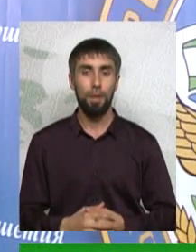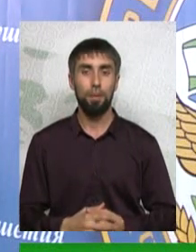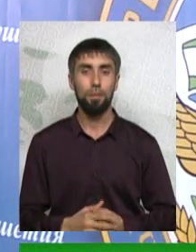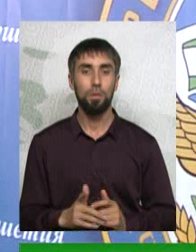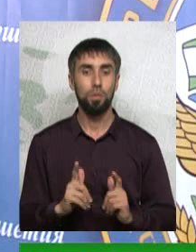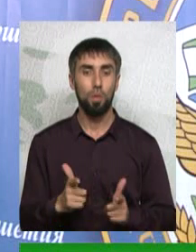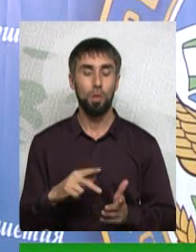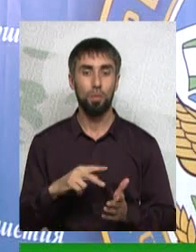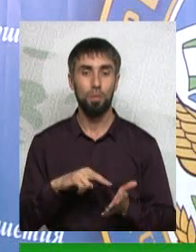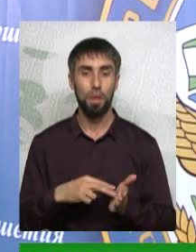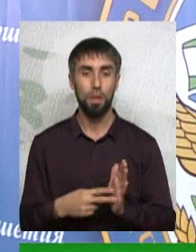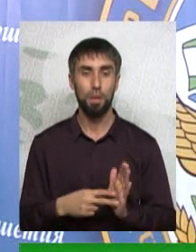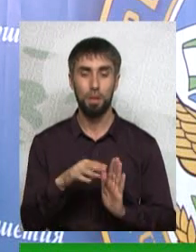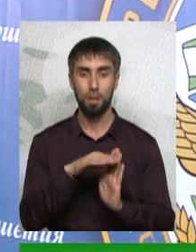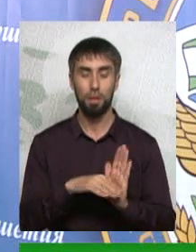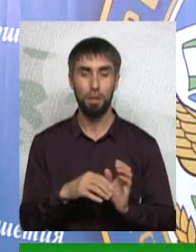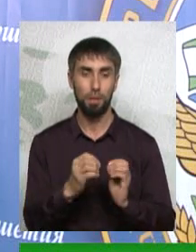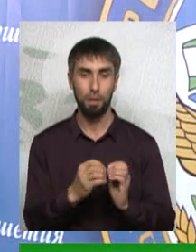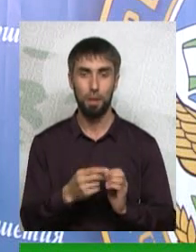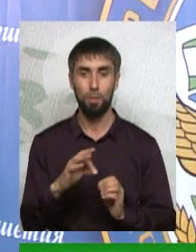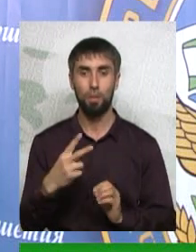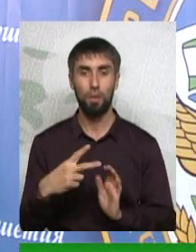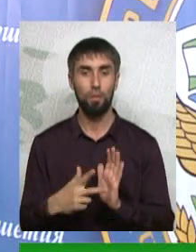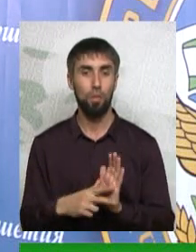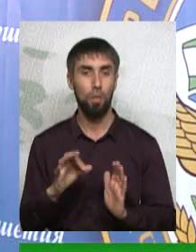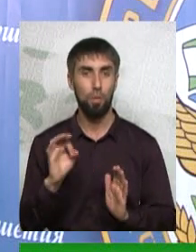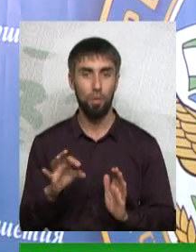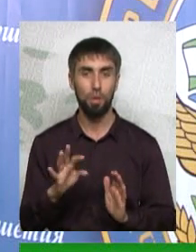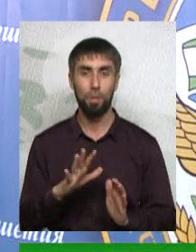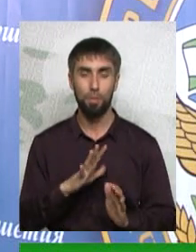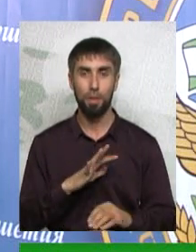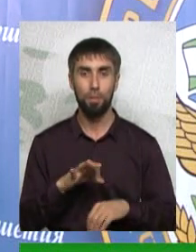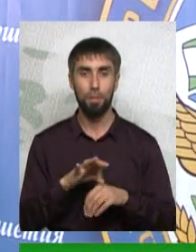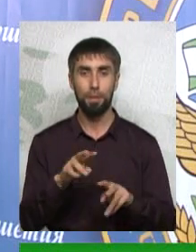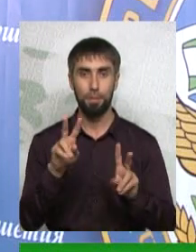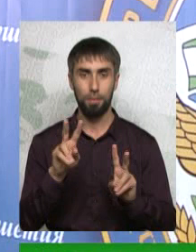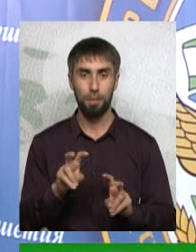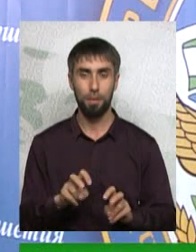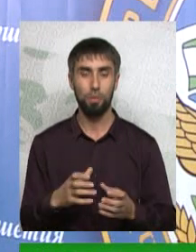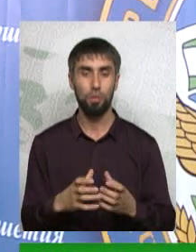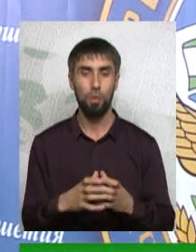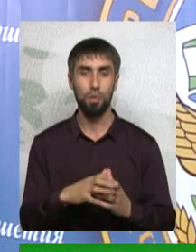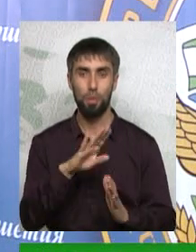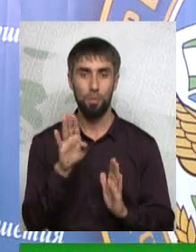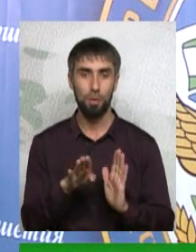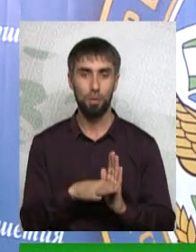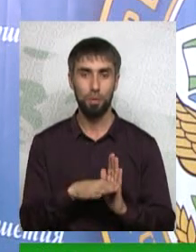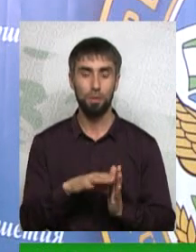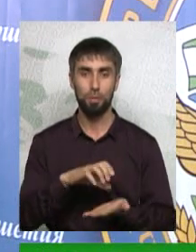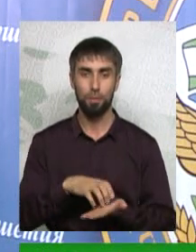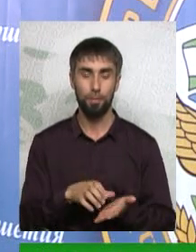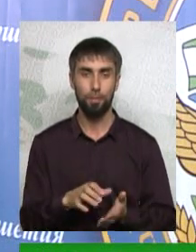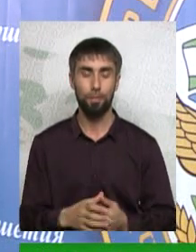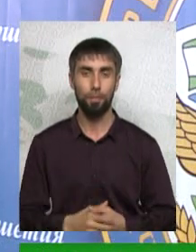согласно плану графика, с 10 по 28 октября была проведена проверка состояния подвальных заглубленных